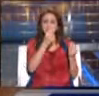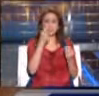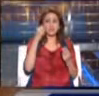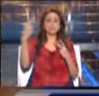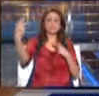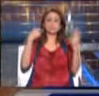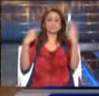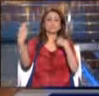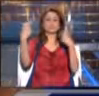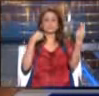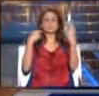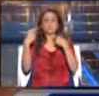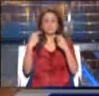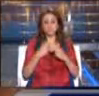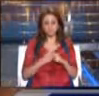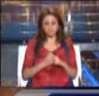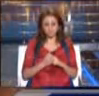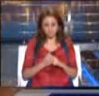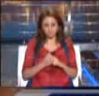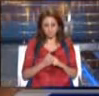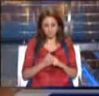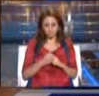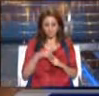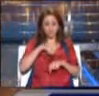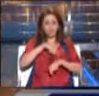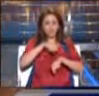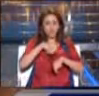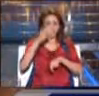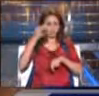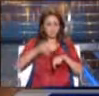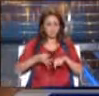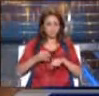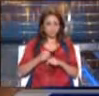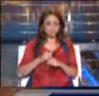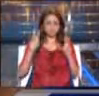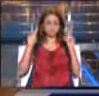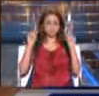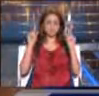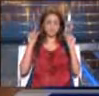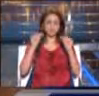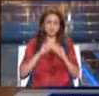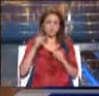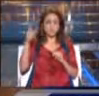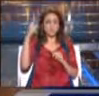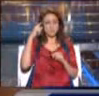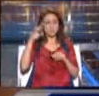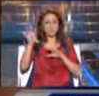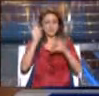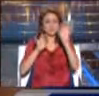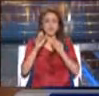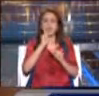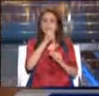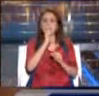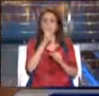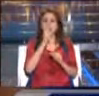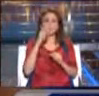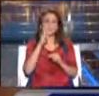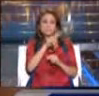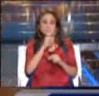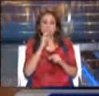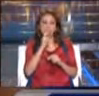بيتفرجوا عليه، وفي نفس الوقت القنوات التلفزيونيه ممكن تختار بعض الاعلاميين باسلوب